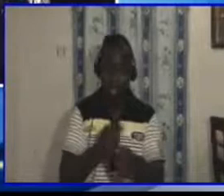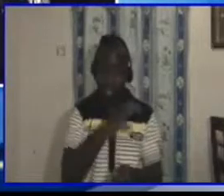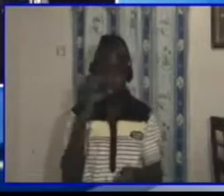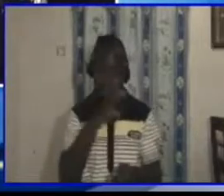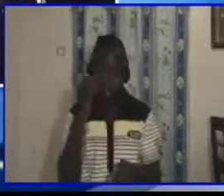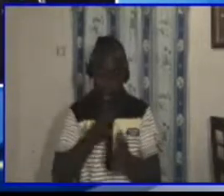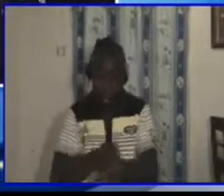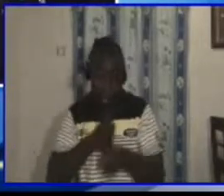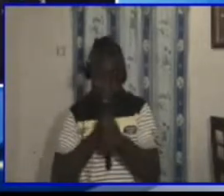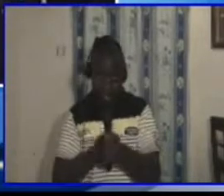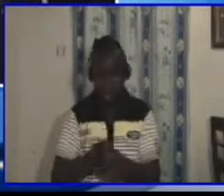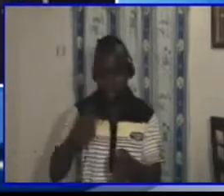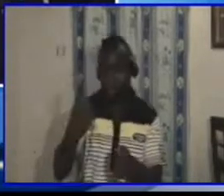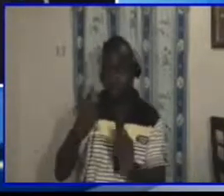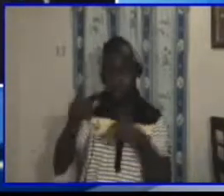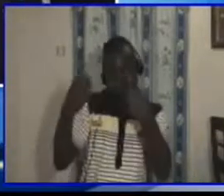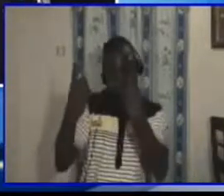in quel giorno